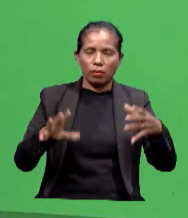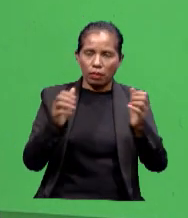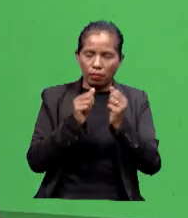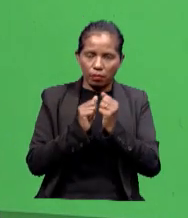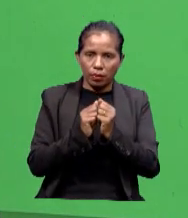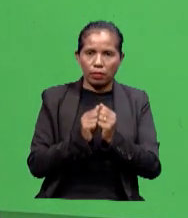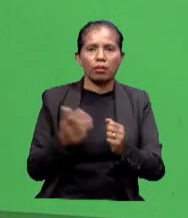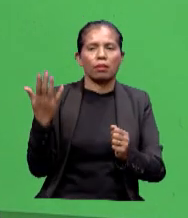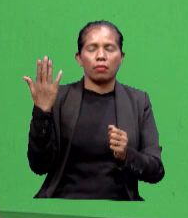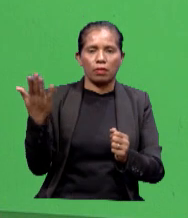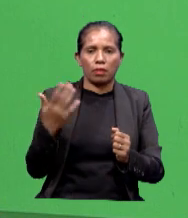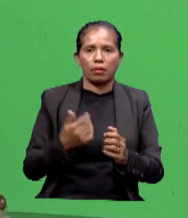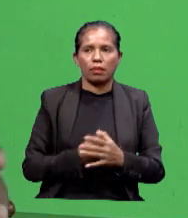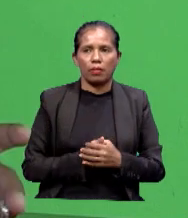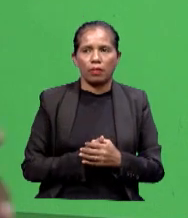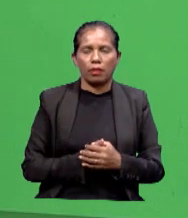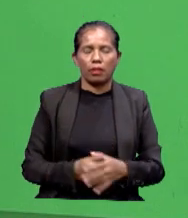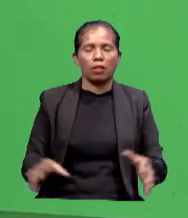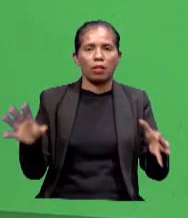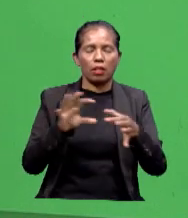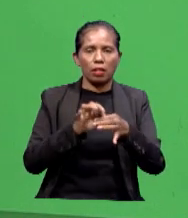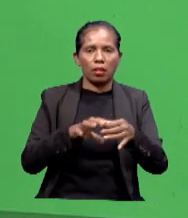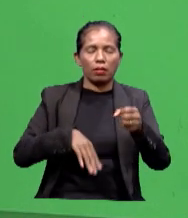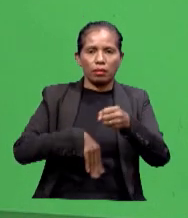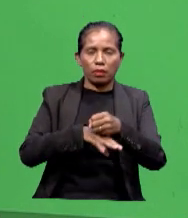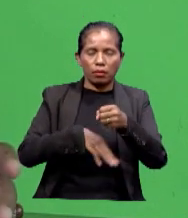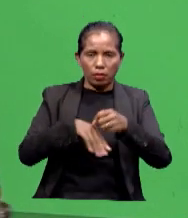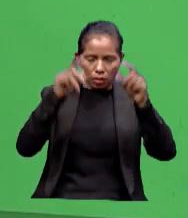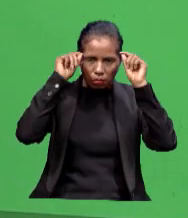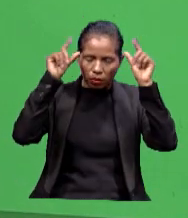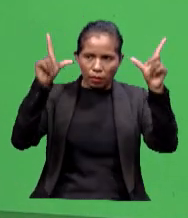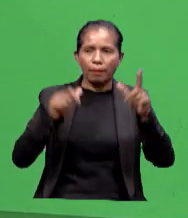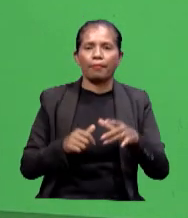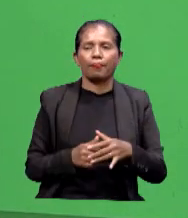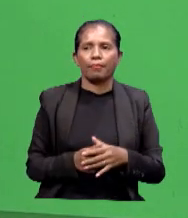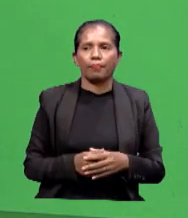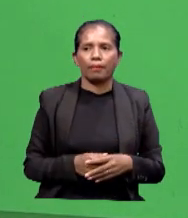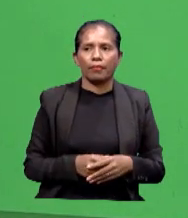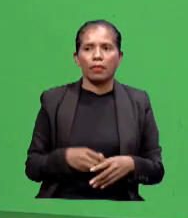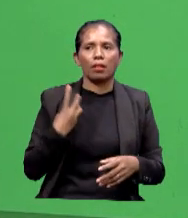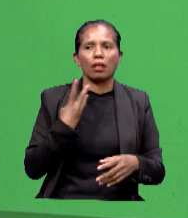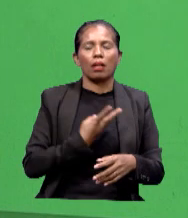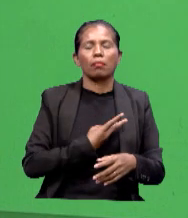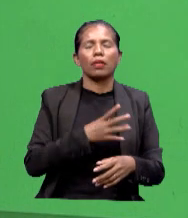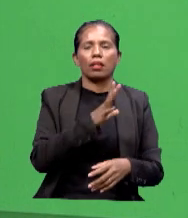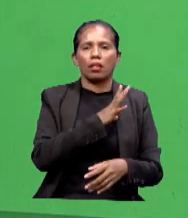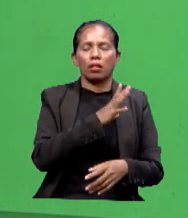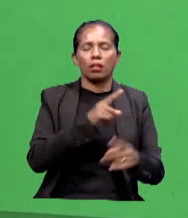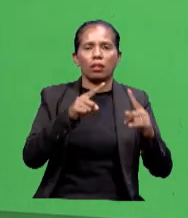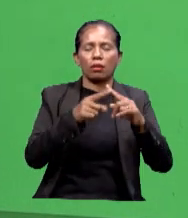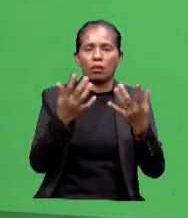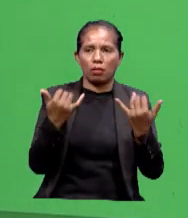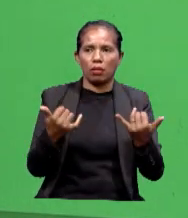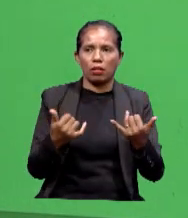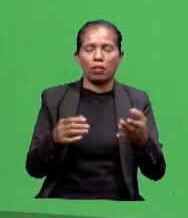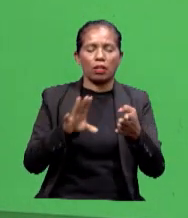ba ia liga futebol Timor Leste mas ainda me amhein tohin loro